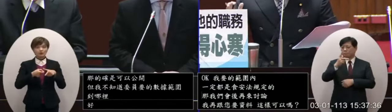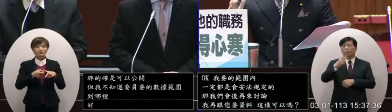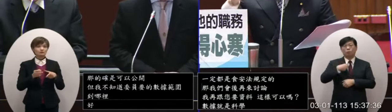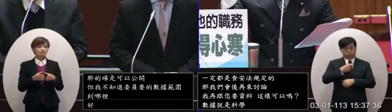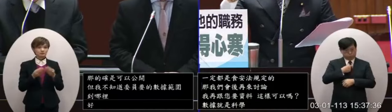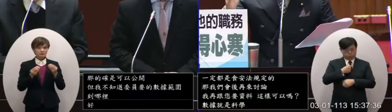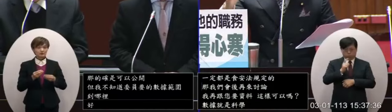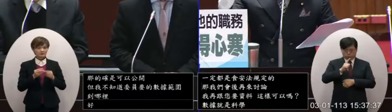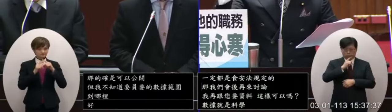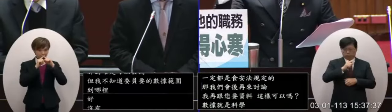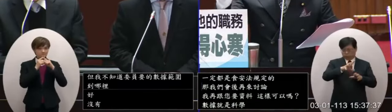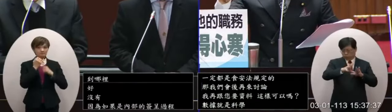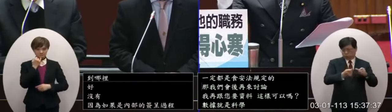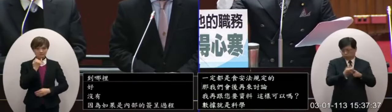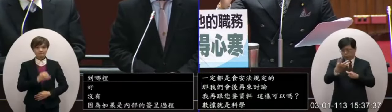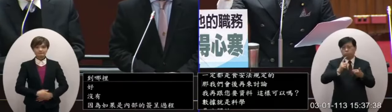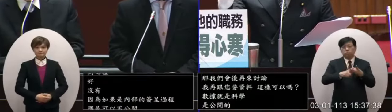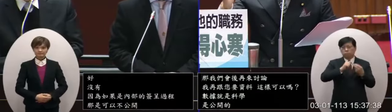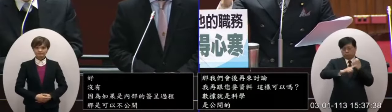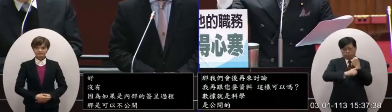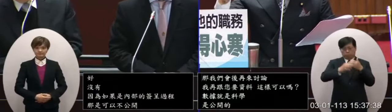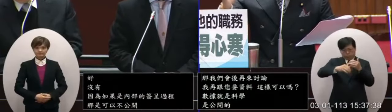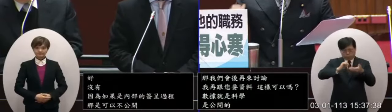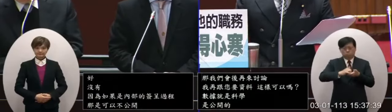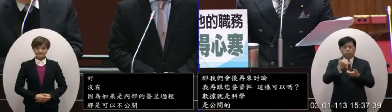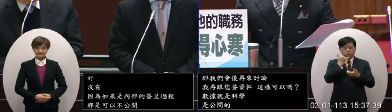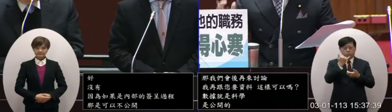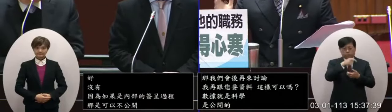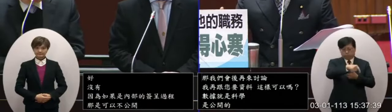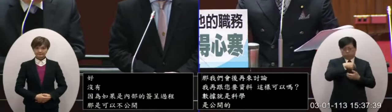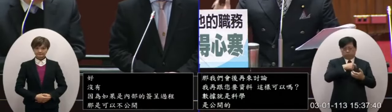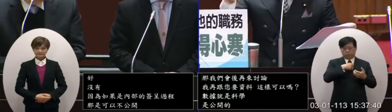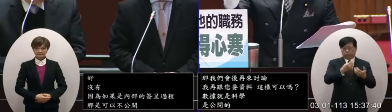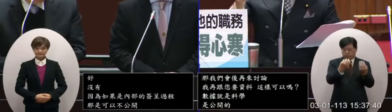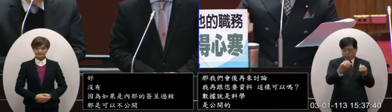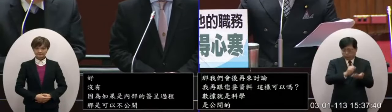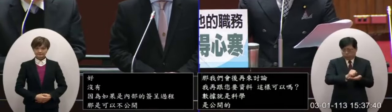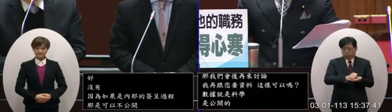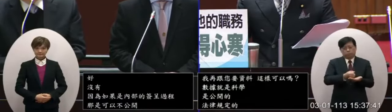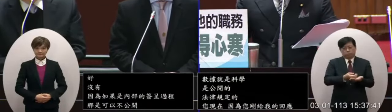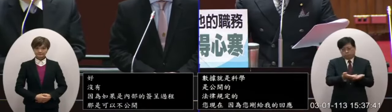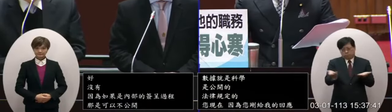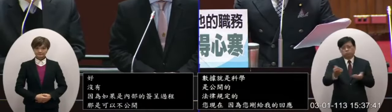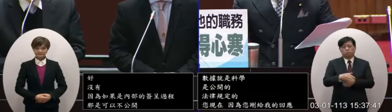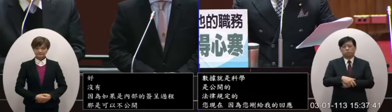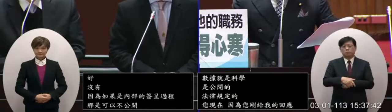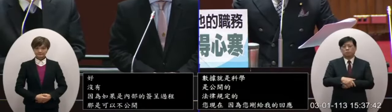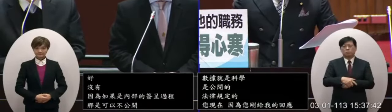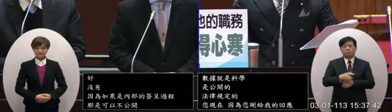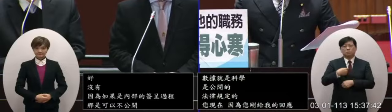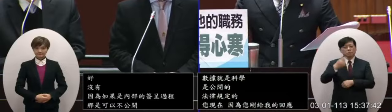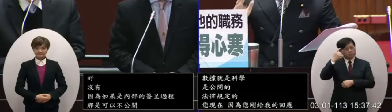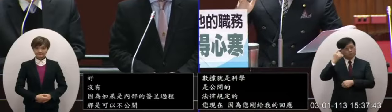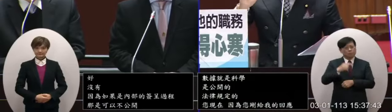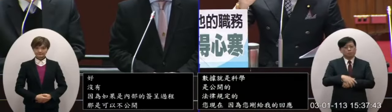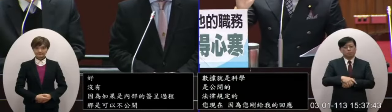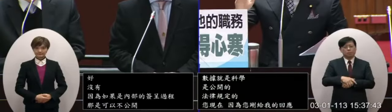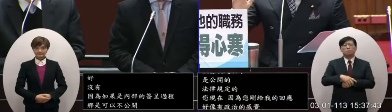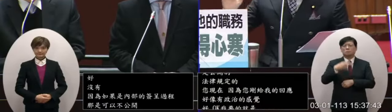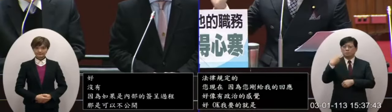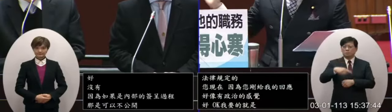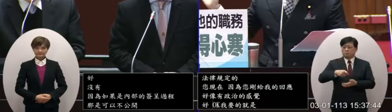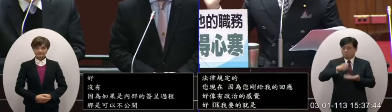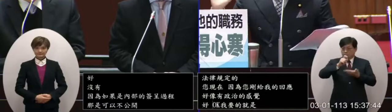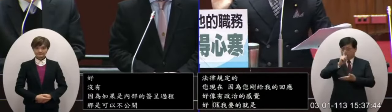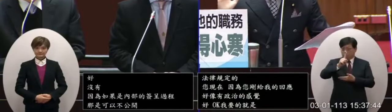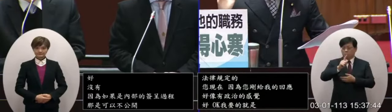我要的就是资讯公开，而且是法律规定可以公开的这个些数据，这样子可以吗？好，那我想我必须再提